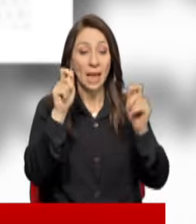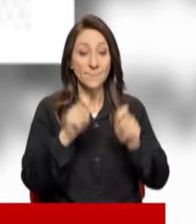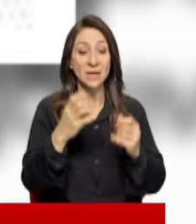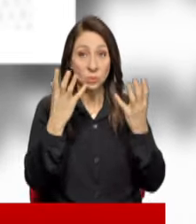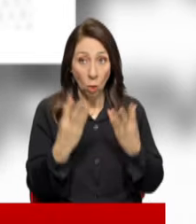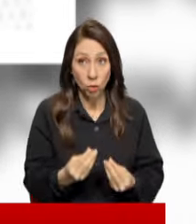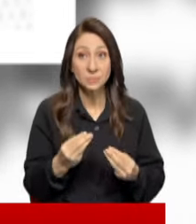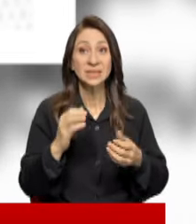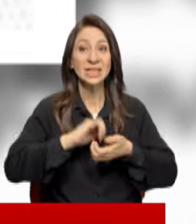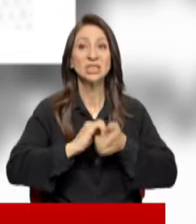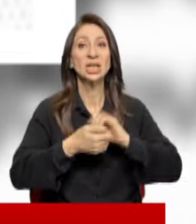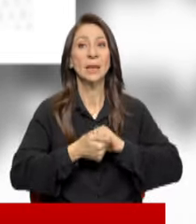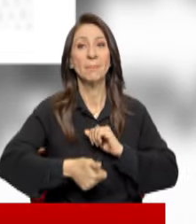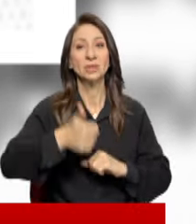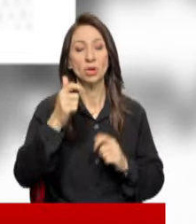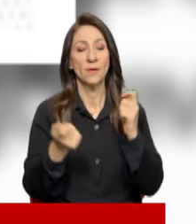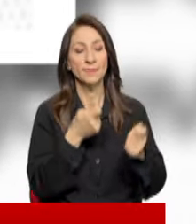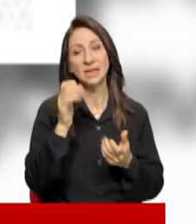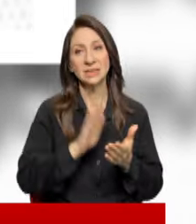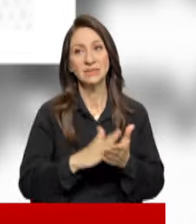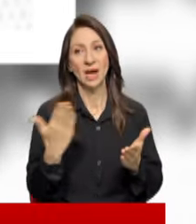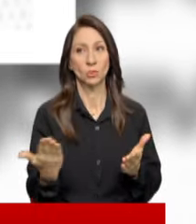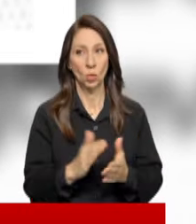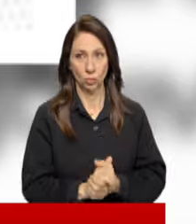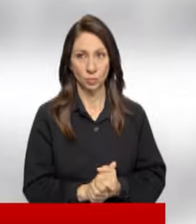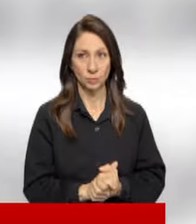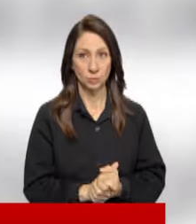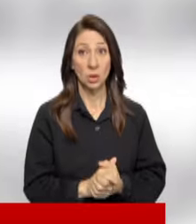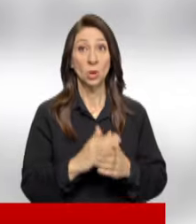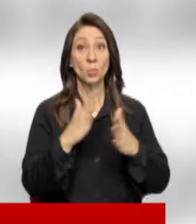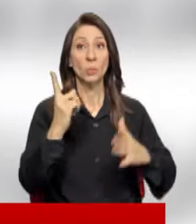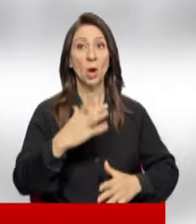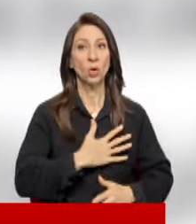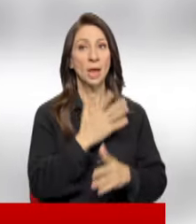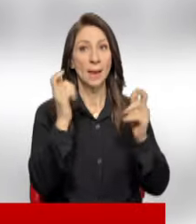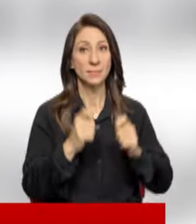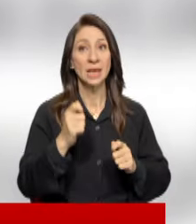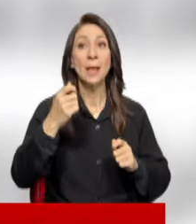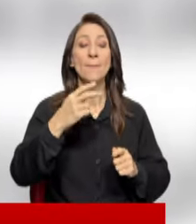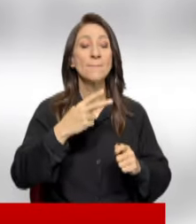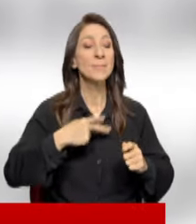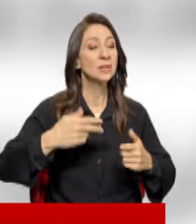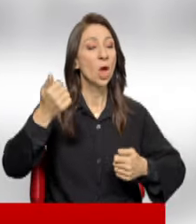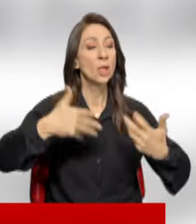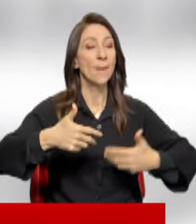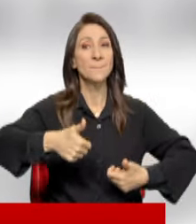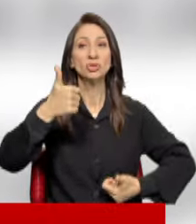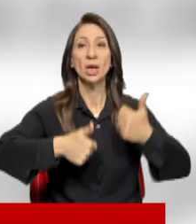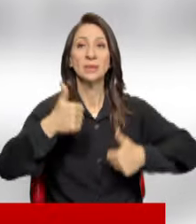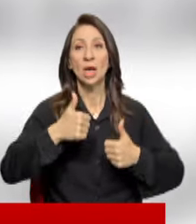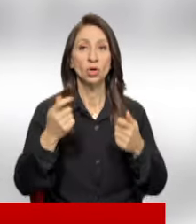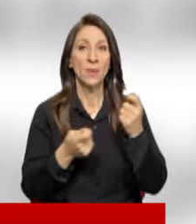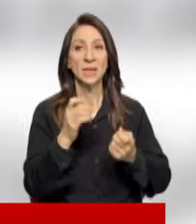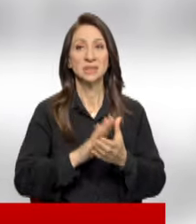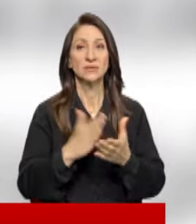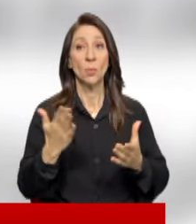aydır yürütmekte olduğum teşkilat başkanlığı görevimden istifa ediyorum. Büyük bir onurla yapmış olduğum yerel yönetimler başkanlığı görevimden